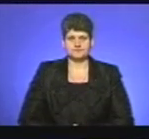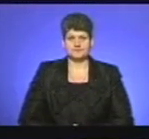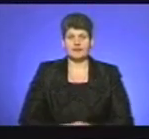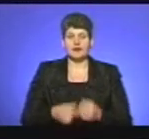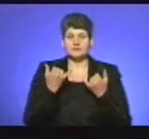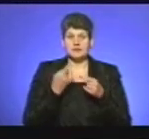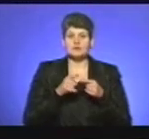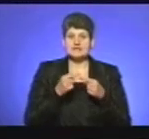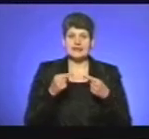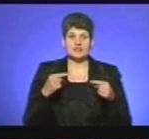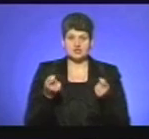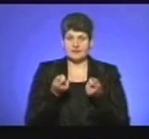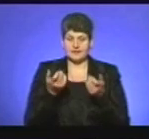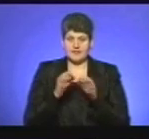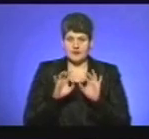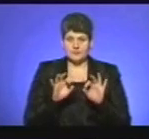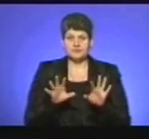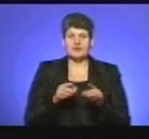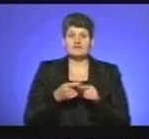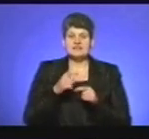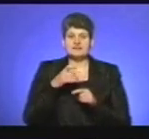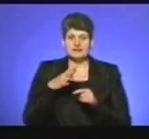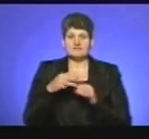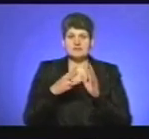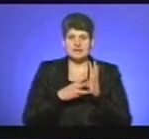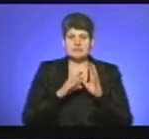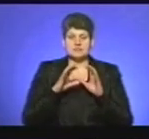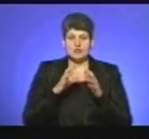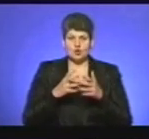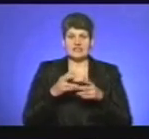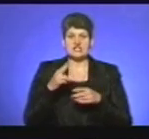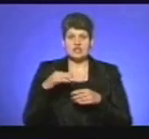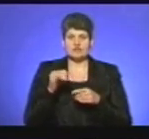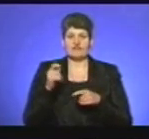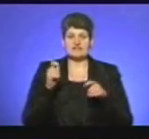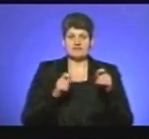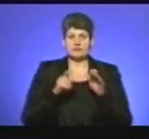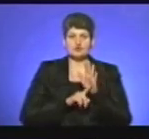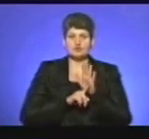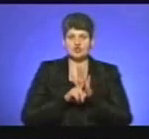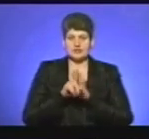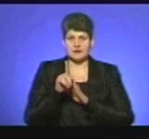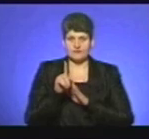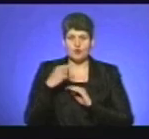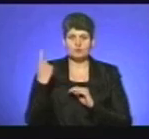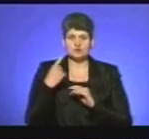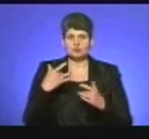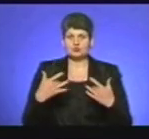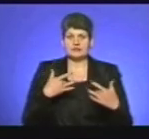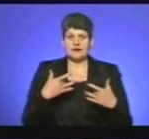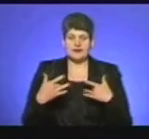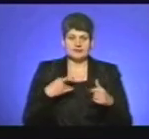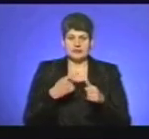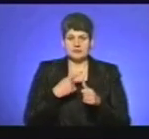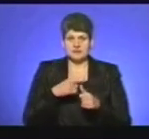А тепер про це та інше детальніше. У ці хвилини 18-й міжнародний джазовий фестиваль «Джаз Без» розпочинається в обласному драматичному